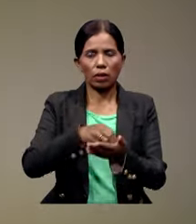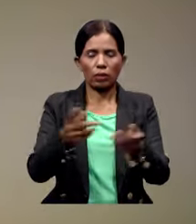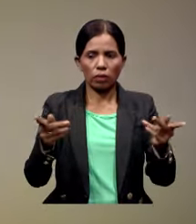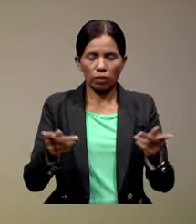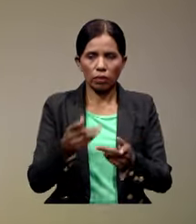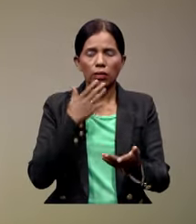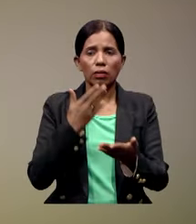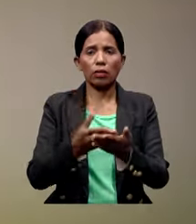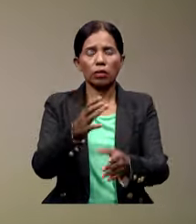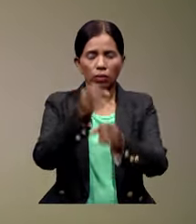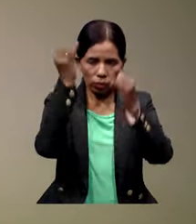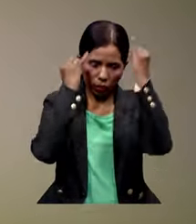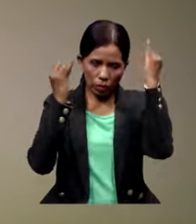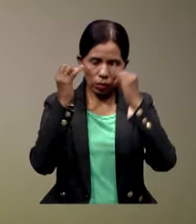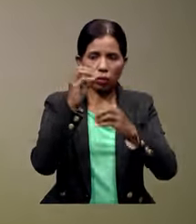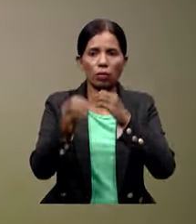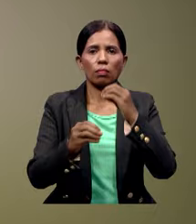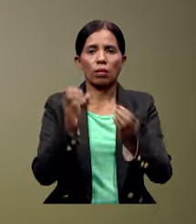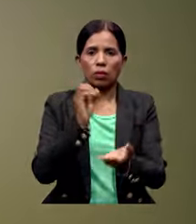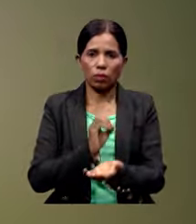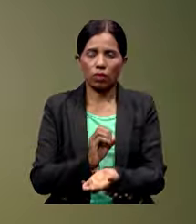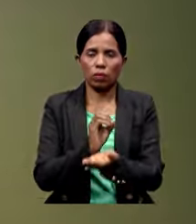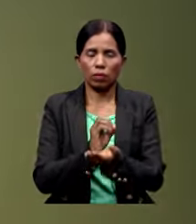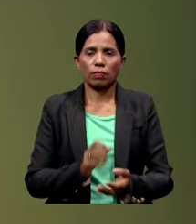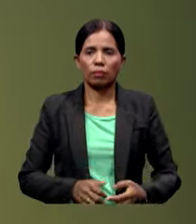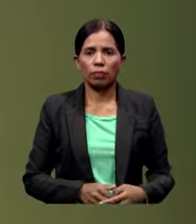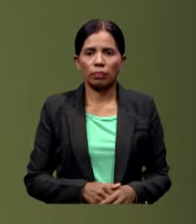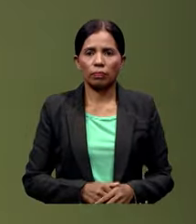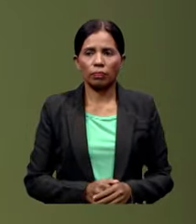direkolha informasaun kon barraewa Adair Tusimenes, Benvina Simenes, ZMN.